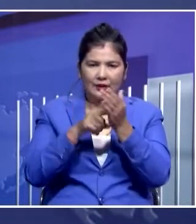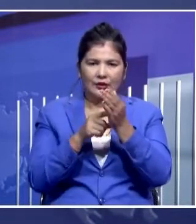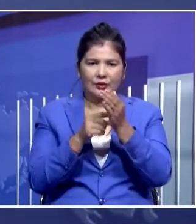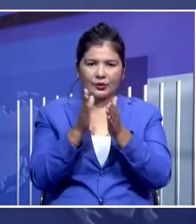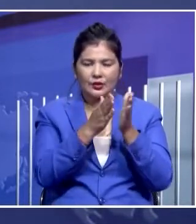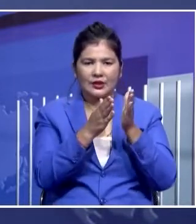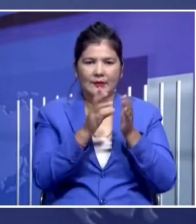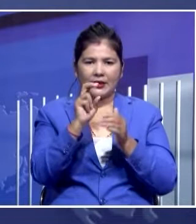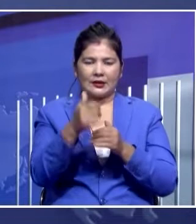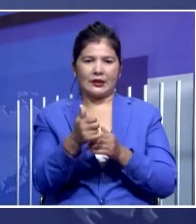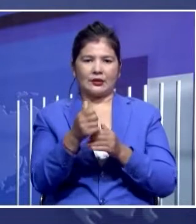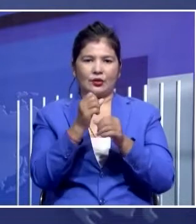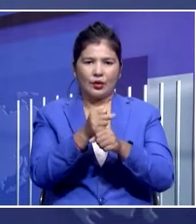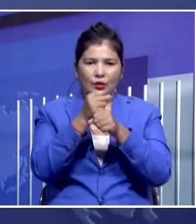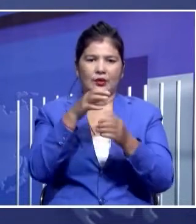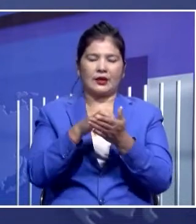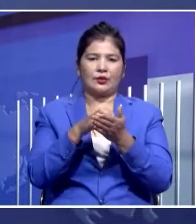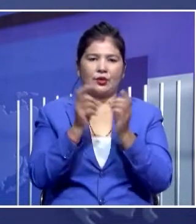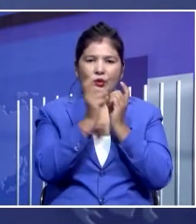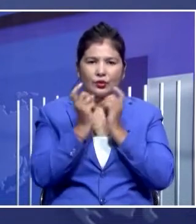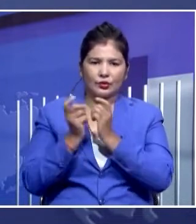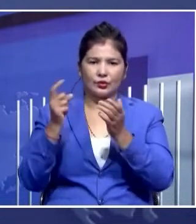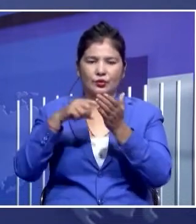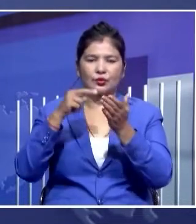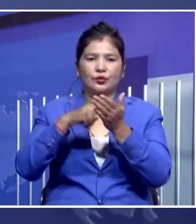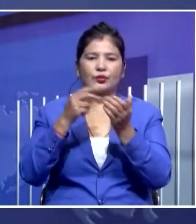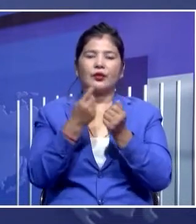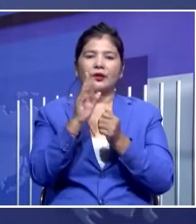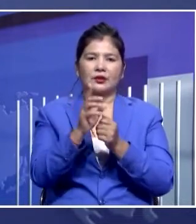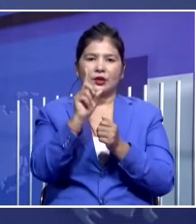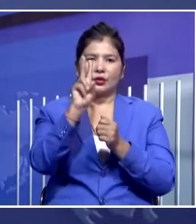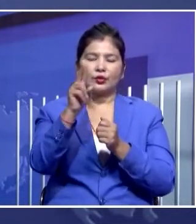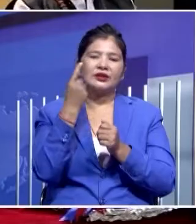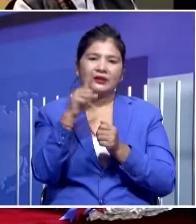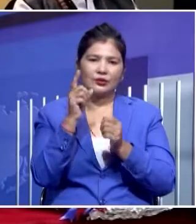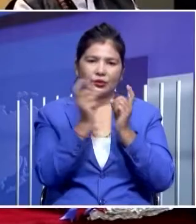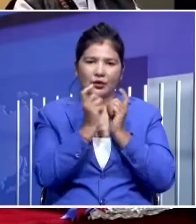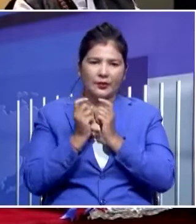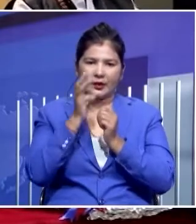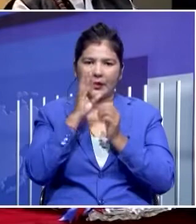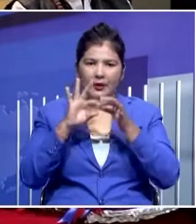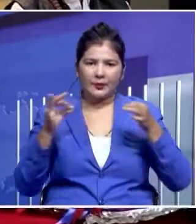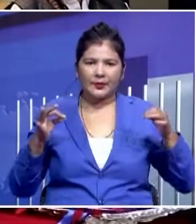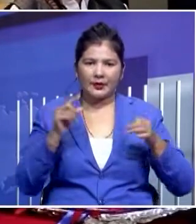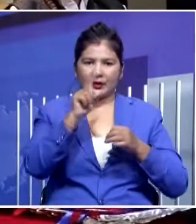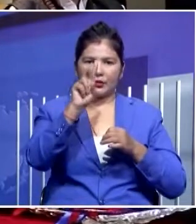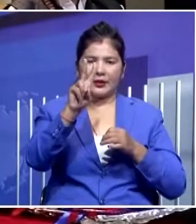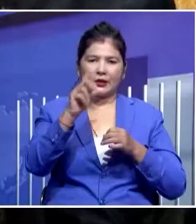को घोराही में सांस्कृतिक सहगोष्ठी सुरु भएको छ। दुई दिनसम्म चल्ने सहगोष्ठी में विभिन्न